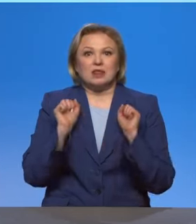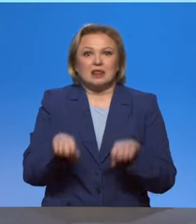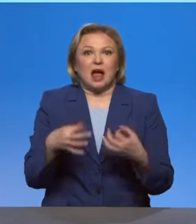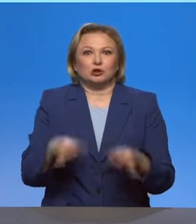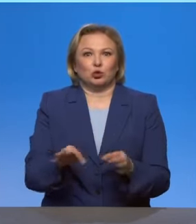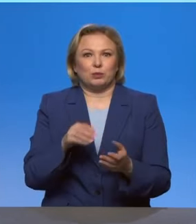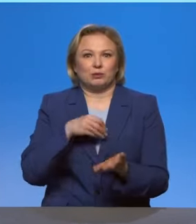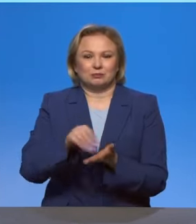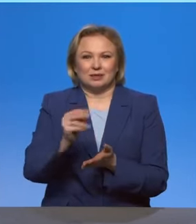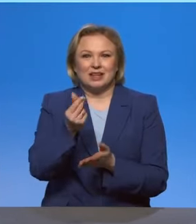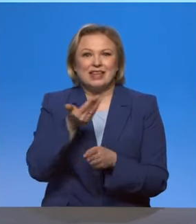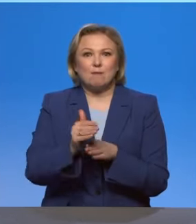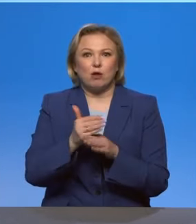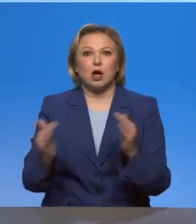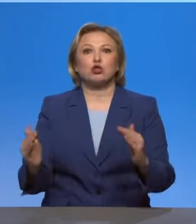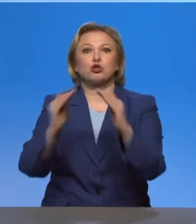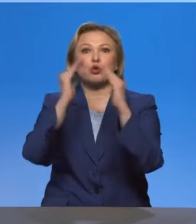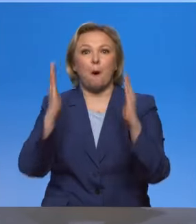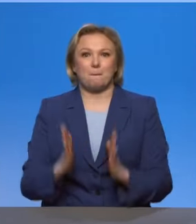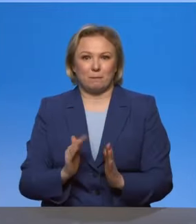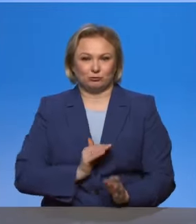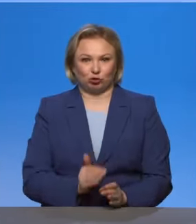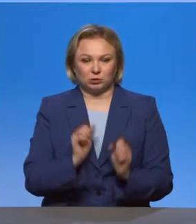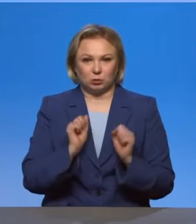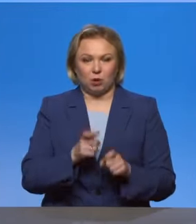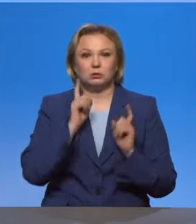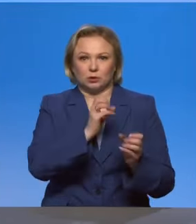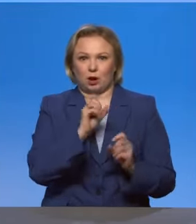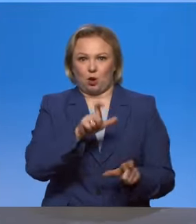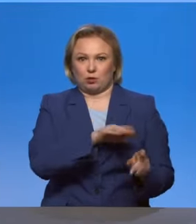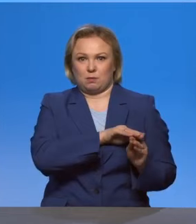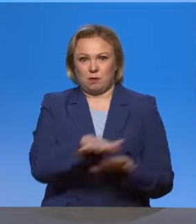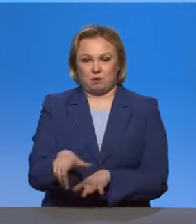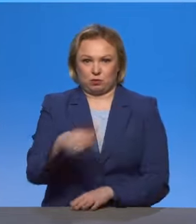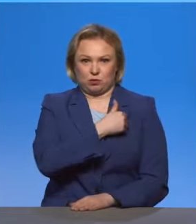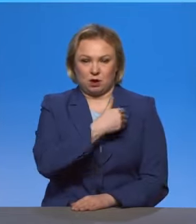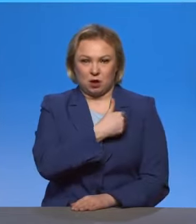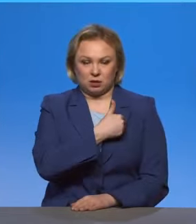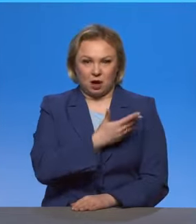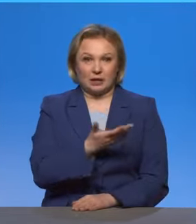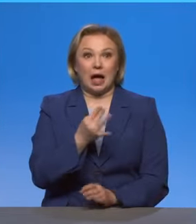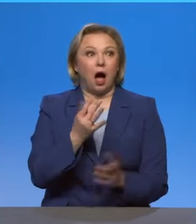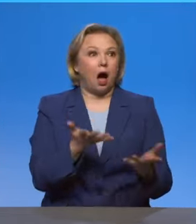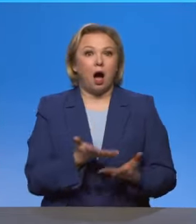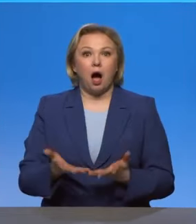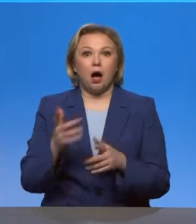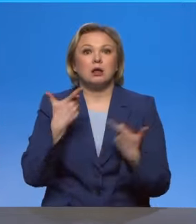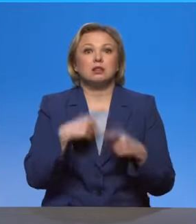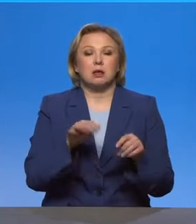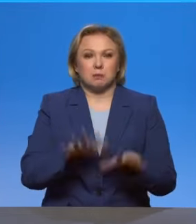дом, естественно, приводит людей к такому выбору. Естественно, и появляется дальше больше вопрос, банков. Где строить? Нет, нет, нет. Да?